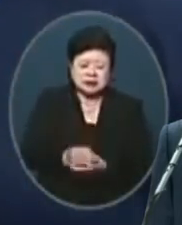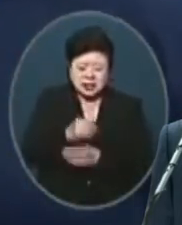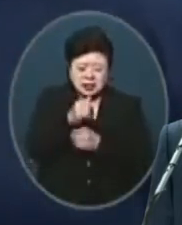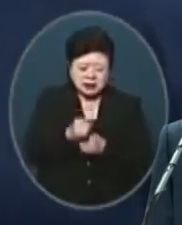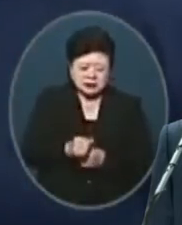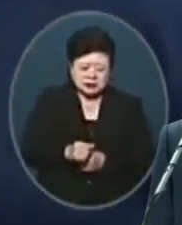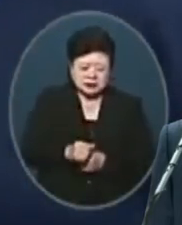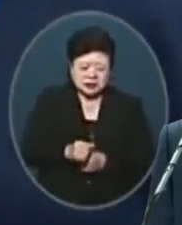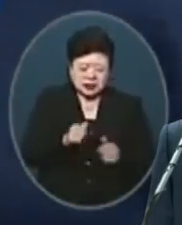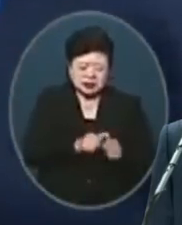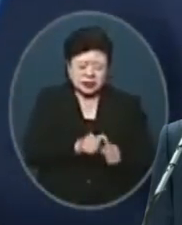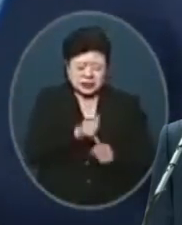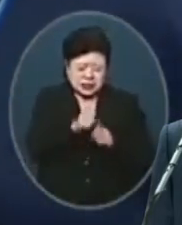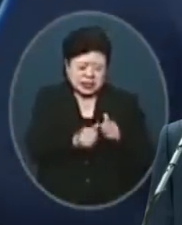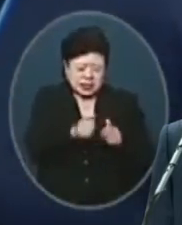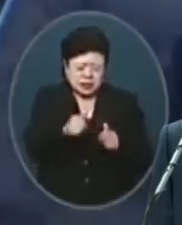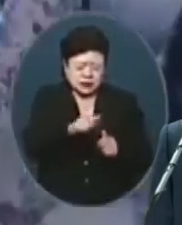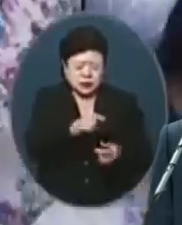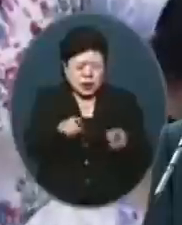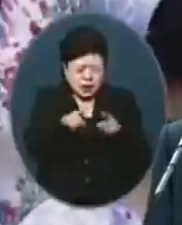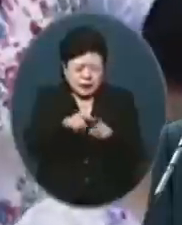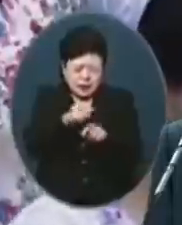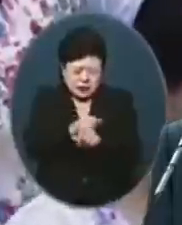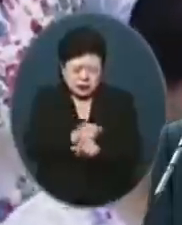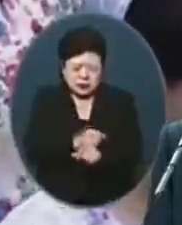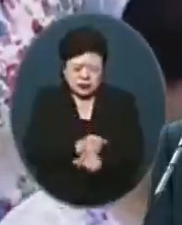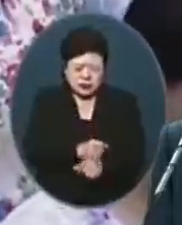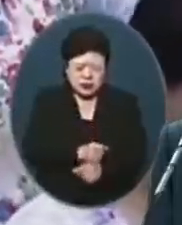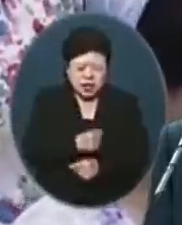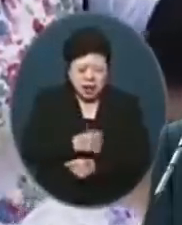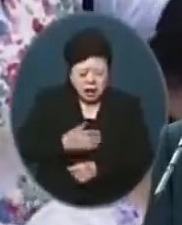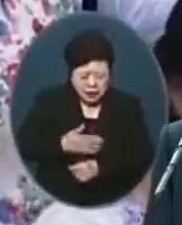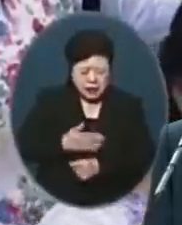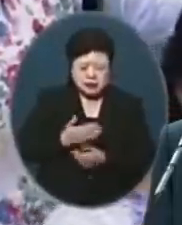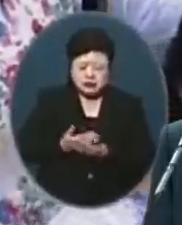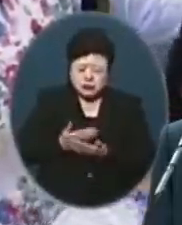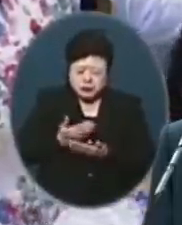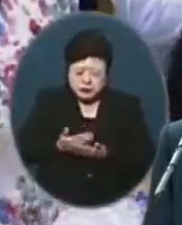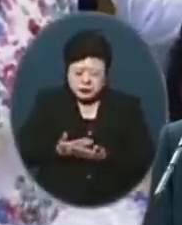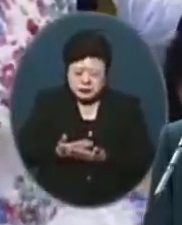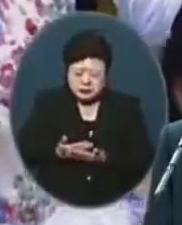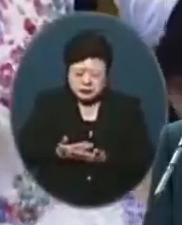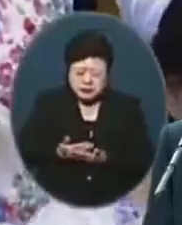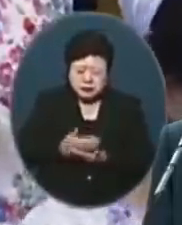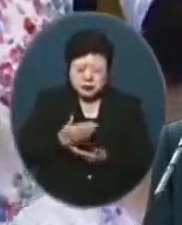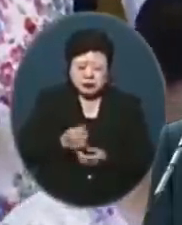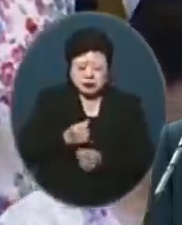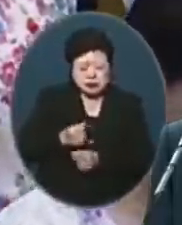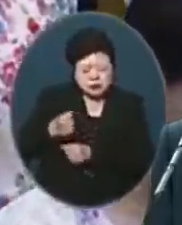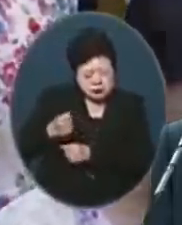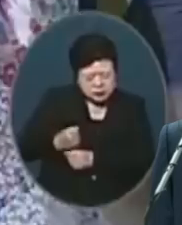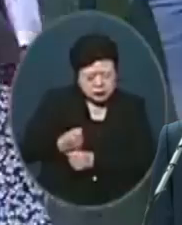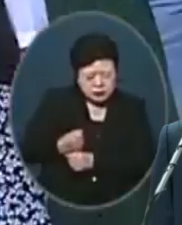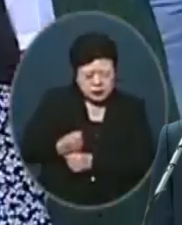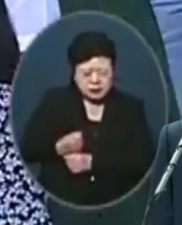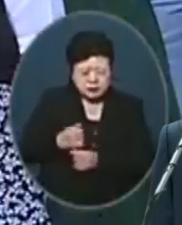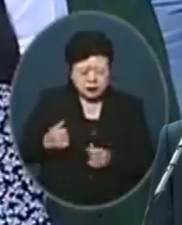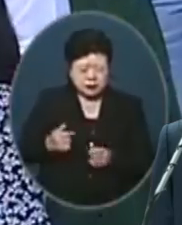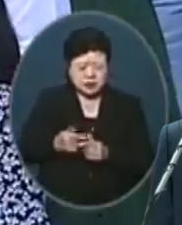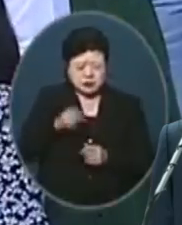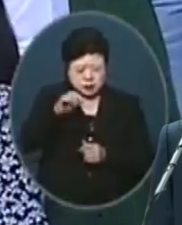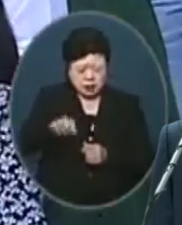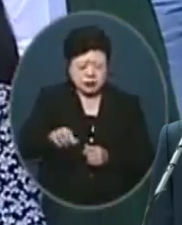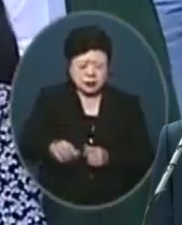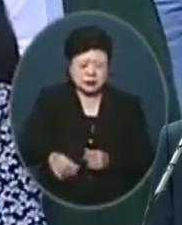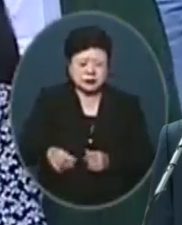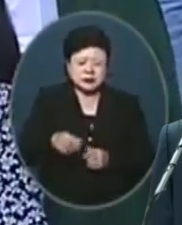아니라 곁에 계신 하나님이 우리와 함께 일해 주심을 알게 하여 주시옵소서. 모든 수고하고 무거운 짐진다들은 그